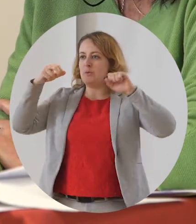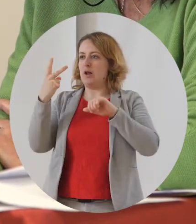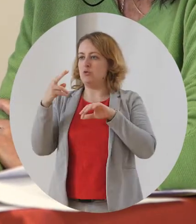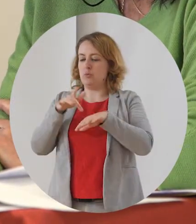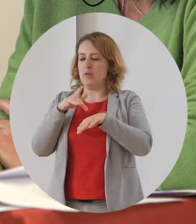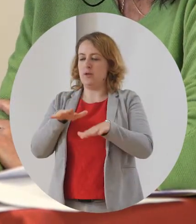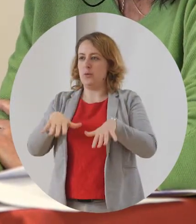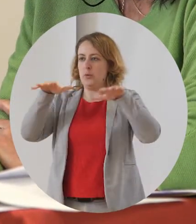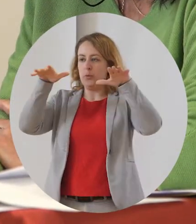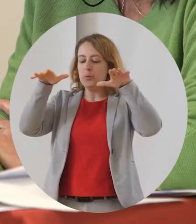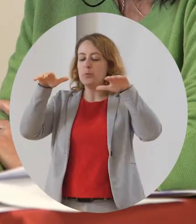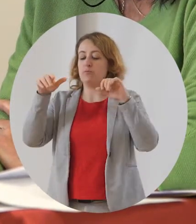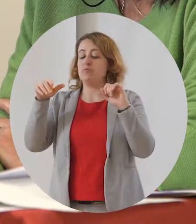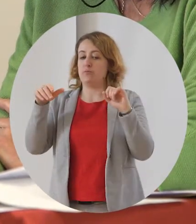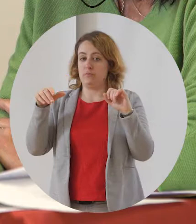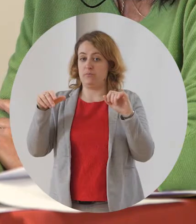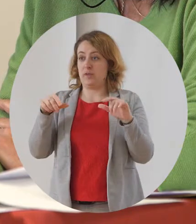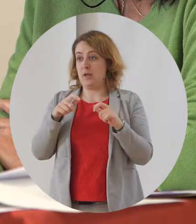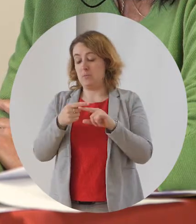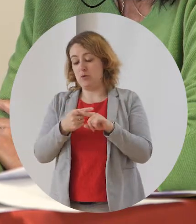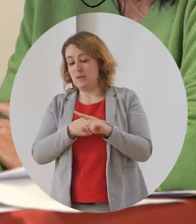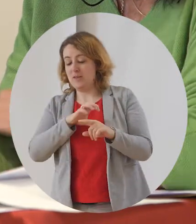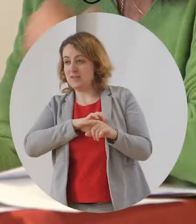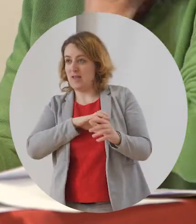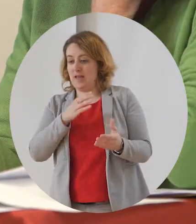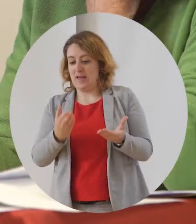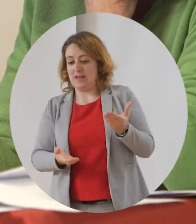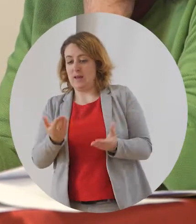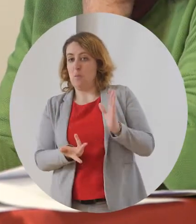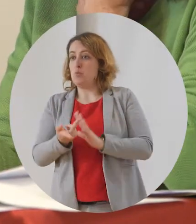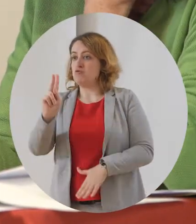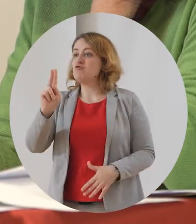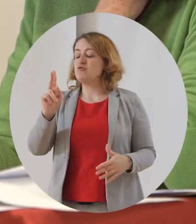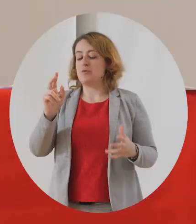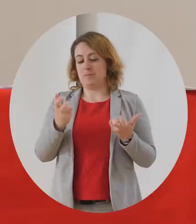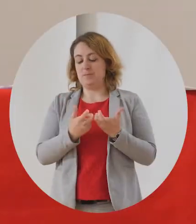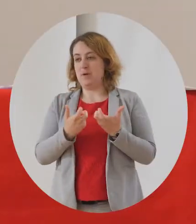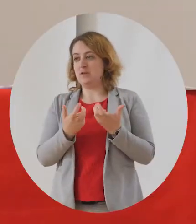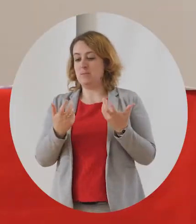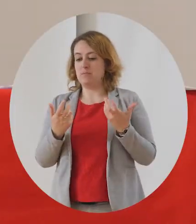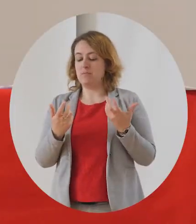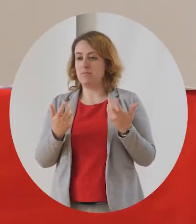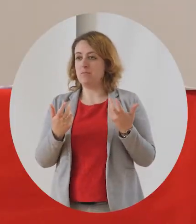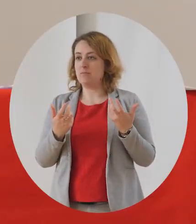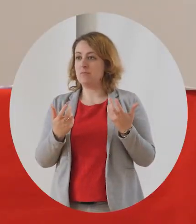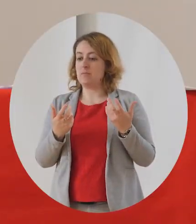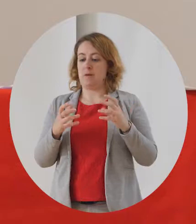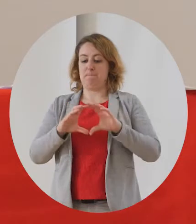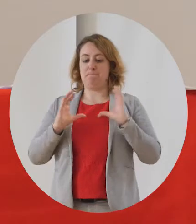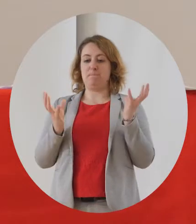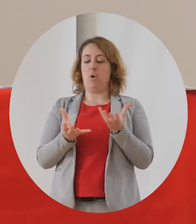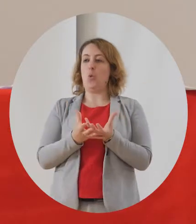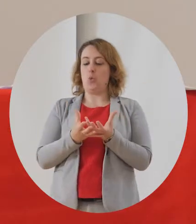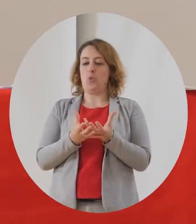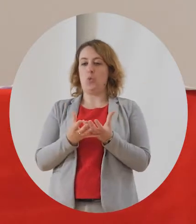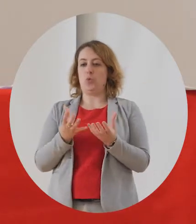les 2 pieds, et puis d'être progressivement dans une dynamique d'équilibre encore plus importante en mettant, par exemple, un jeu